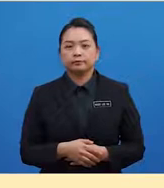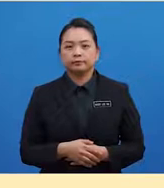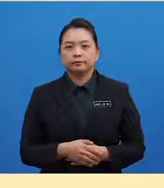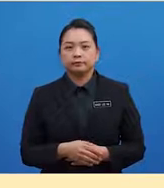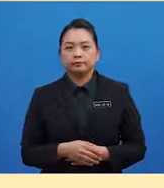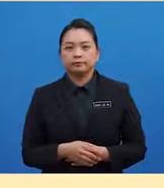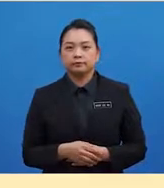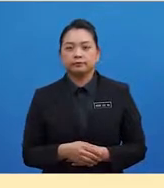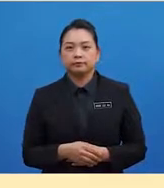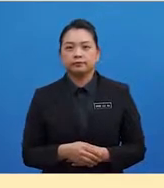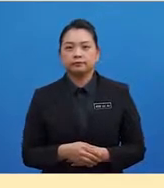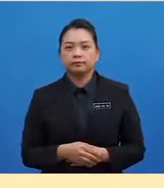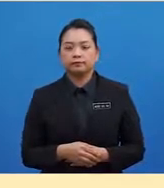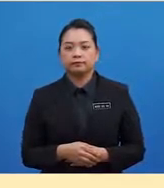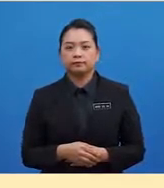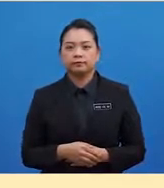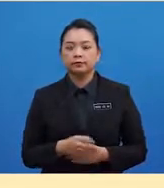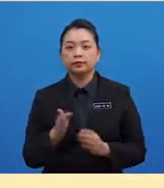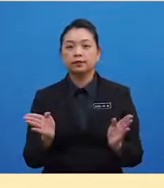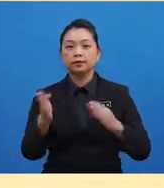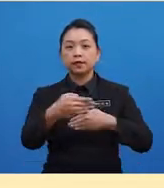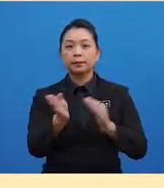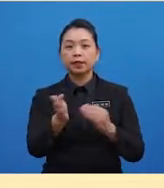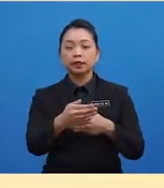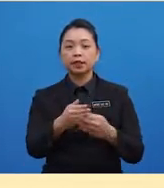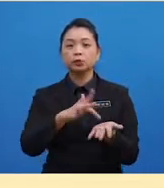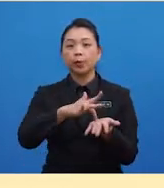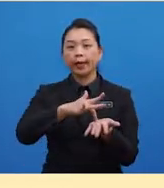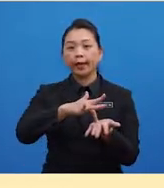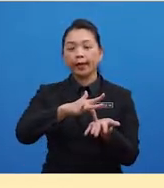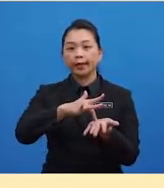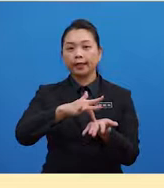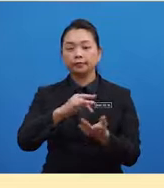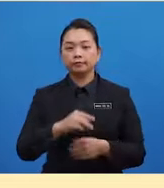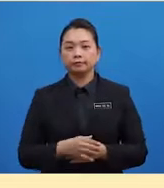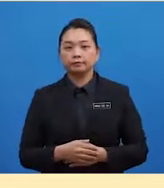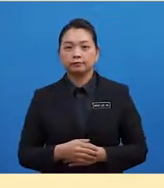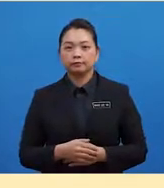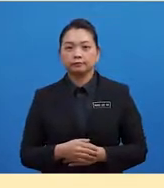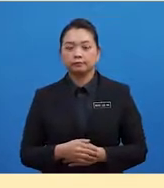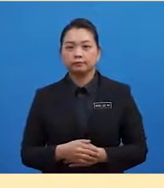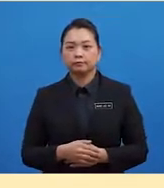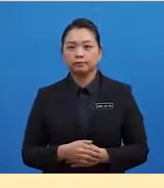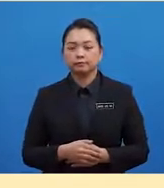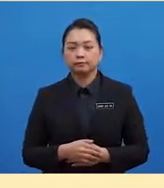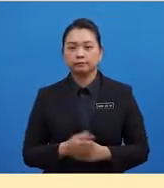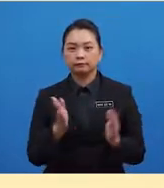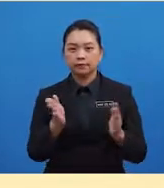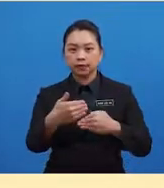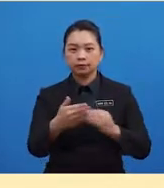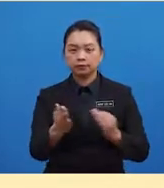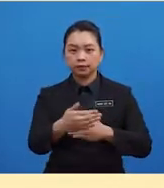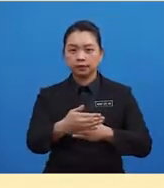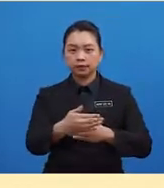Sebagai contoh, bekal ubat yang mempunyai bentuk poligon heptagon. Murid-murid, bekal sebegini